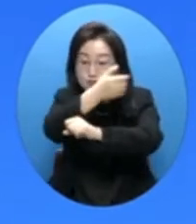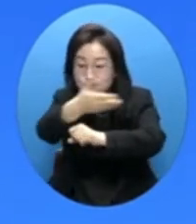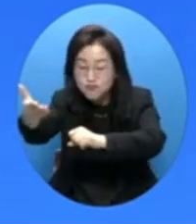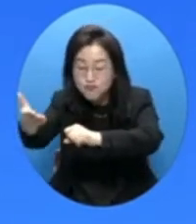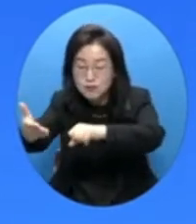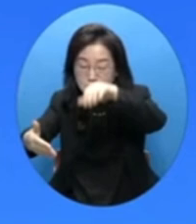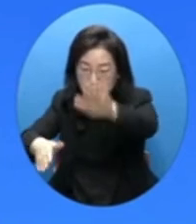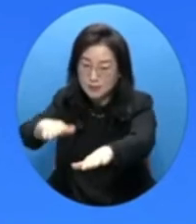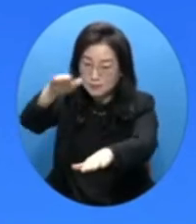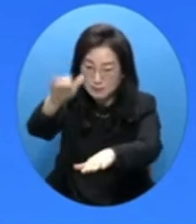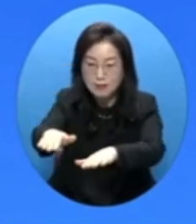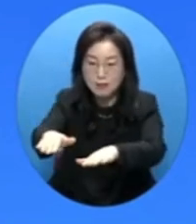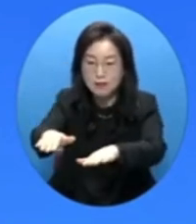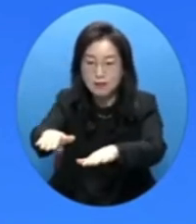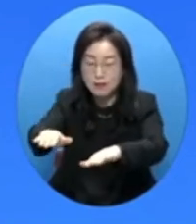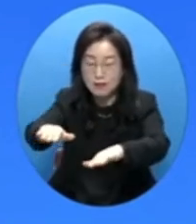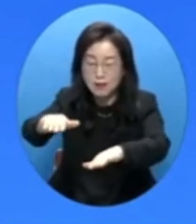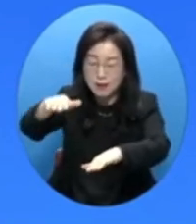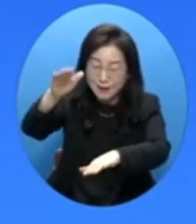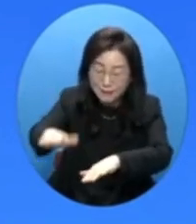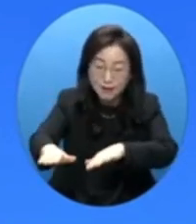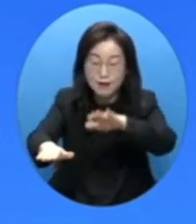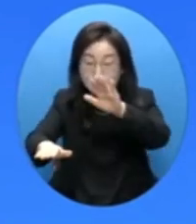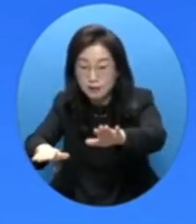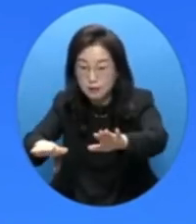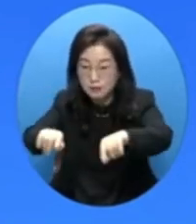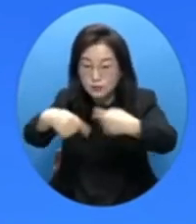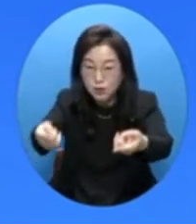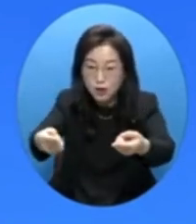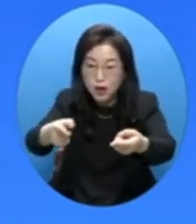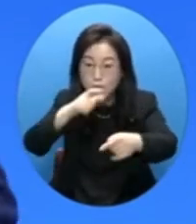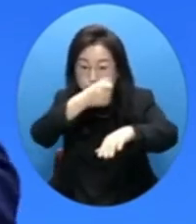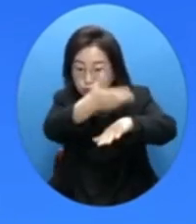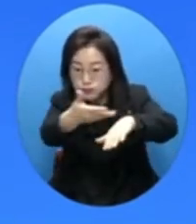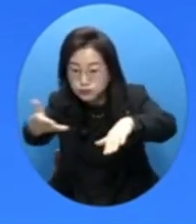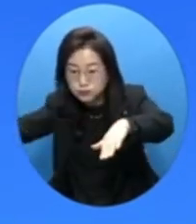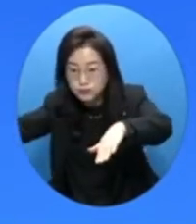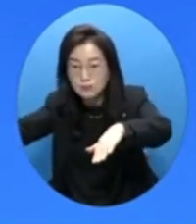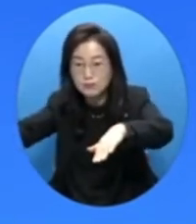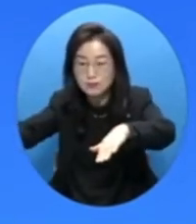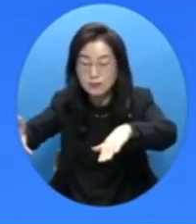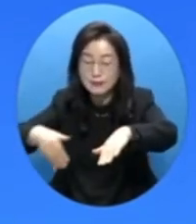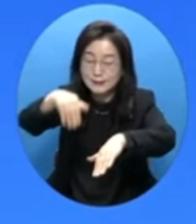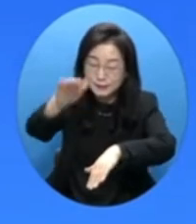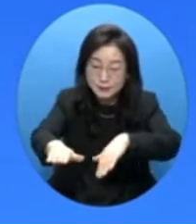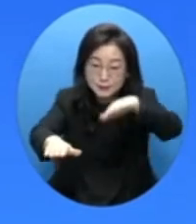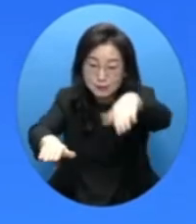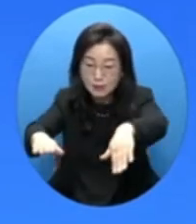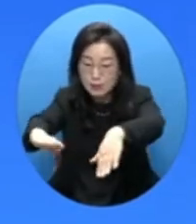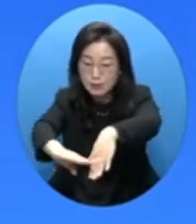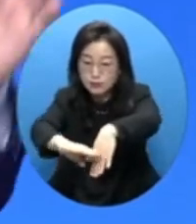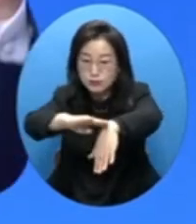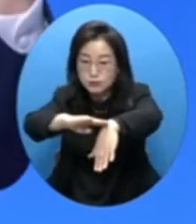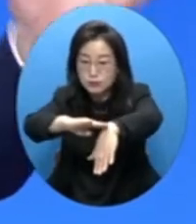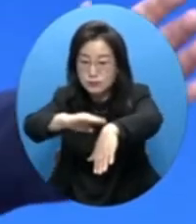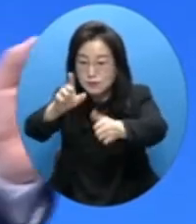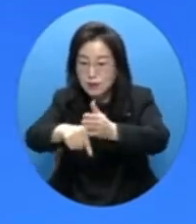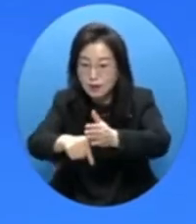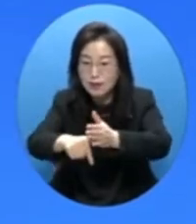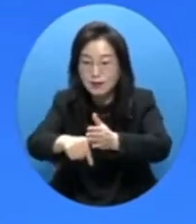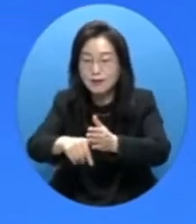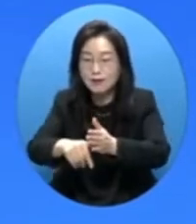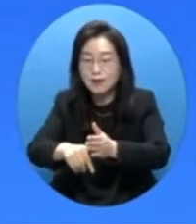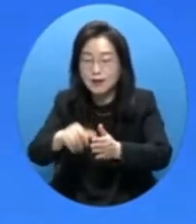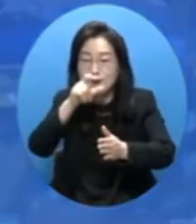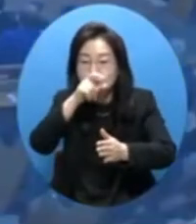들어갑니다 한걸음 두 걸음 들어갔는데 계속 물은 흐릅니다 들어가서 발목 저물이 잠겨야 되니까 그때서야